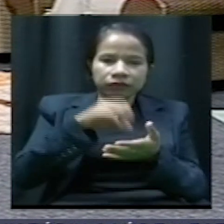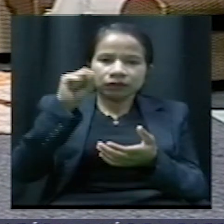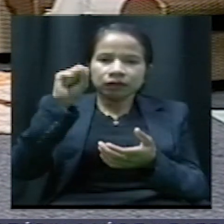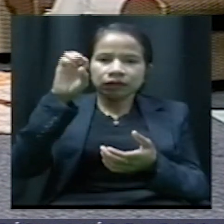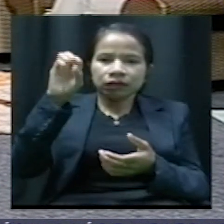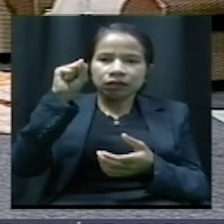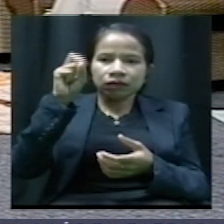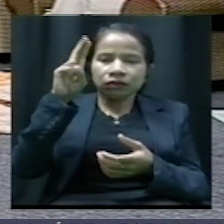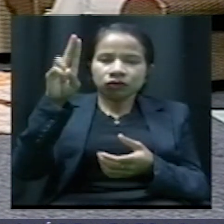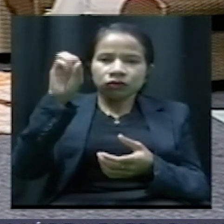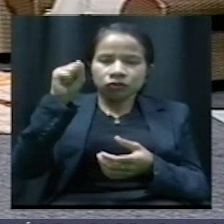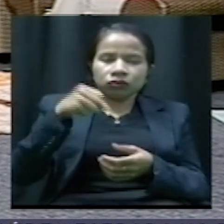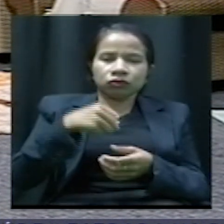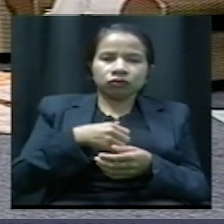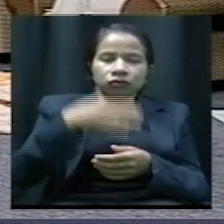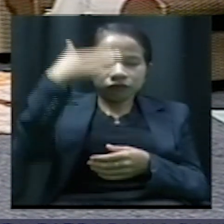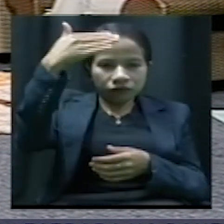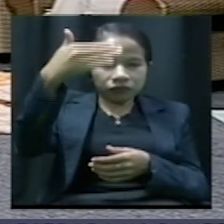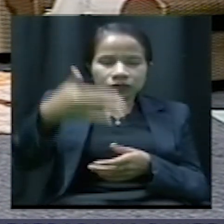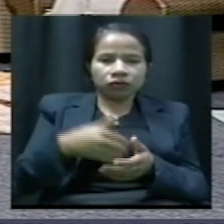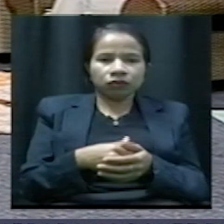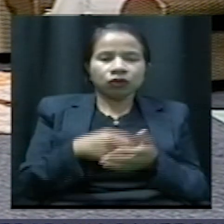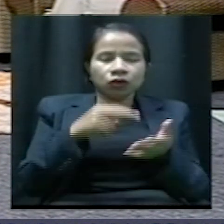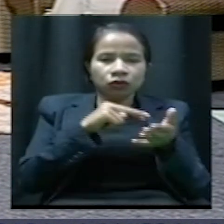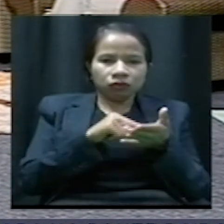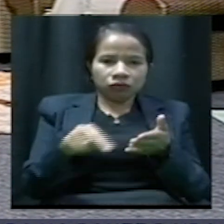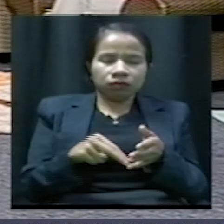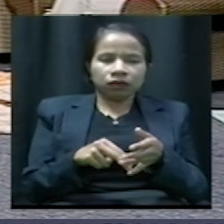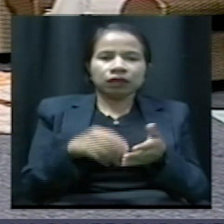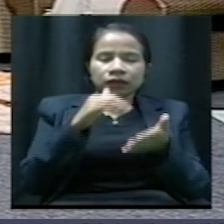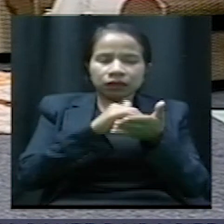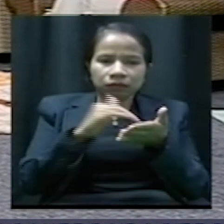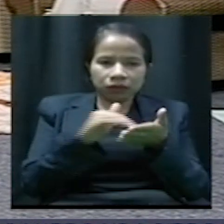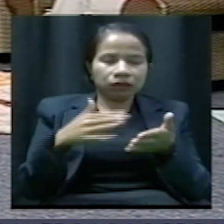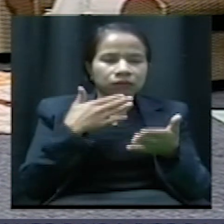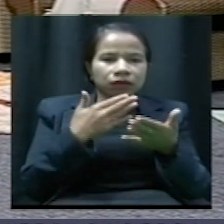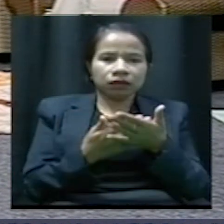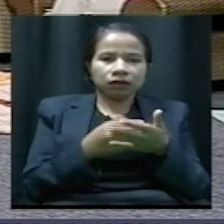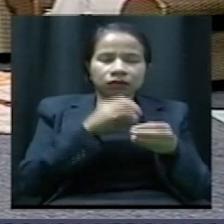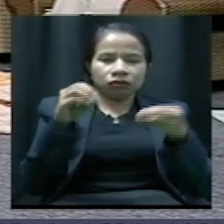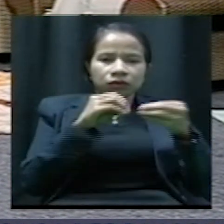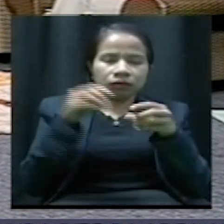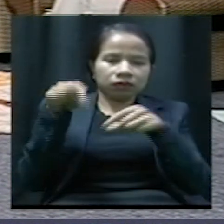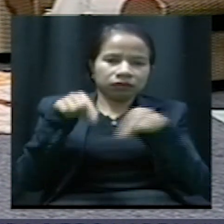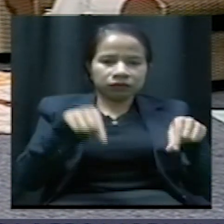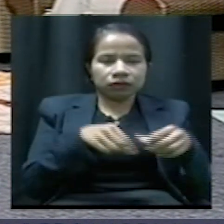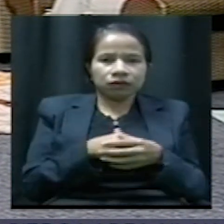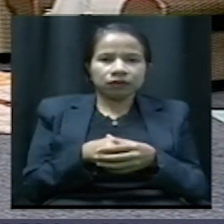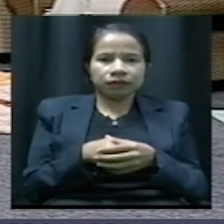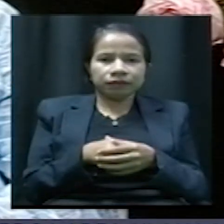kata ten ki ban enumerador sida ten ki hetan entrenamento klean kona ba deficientes ne